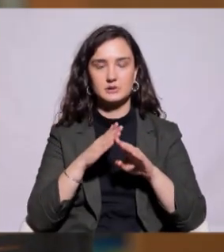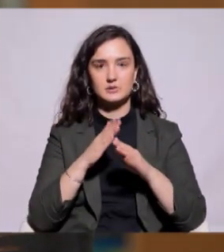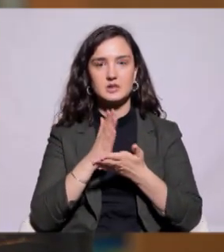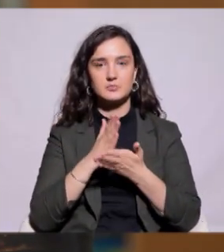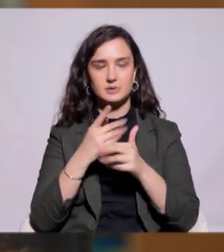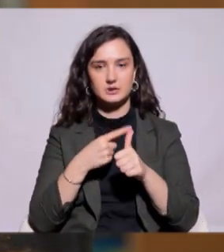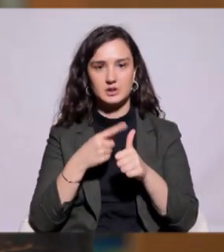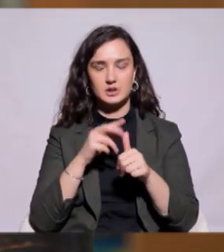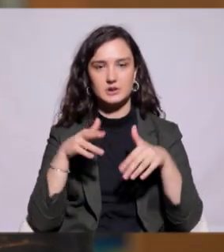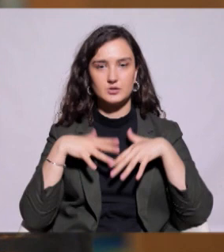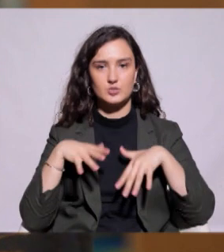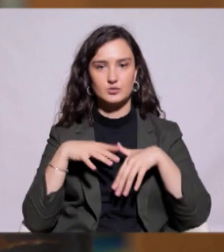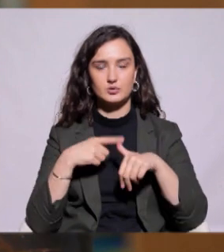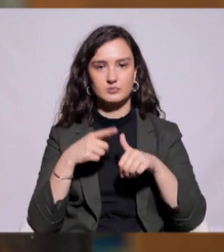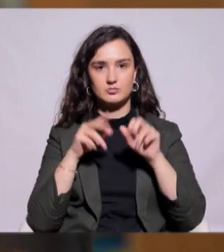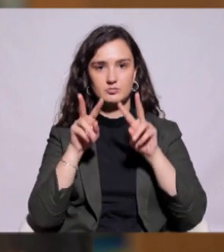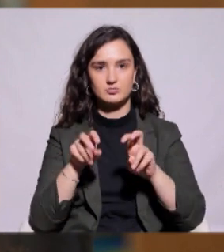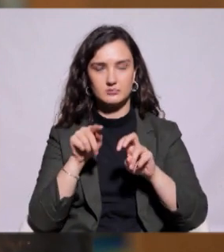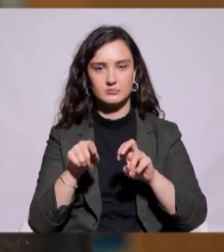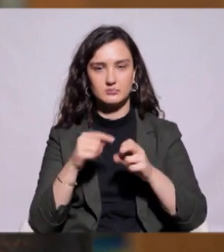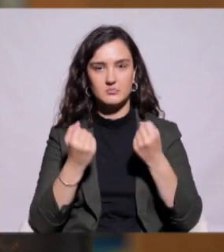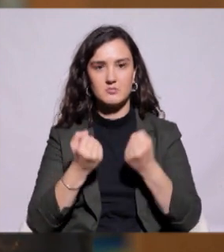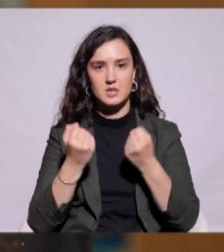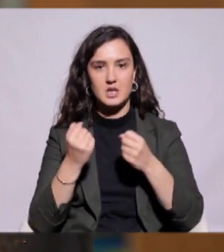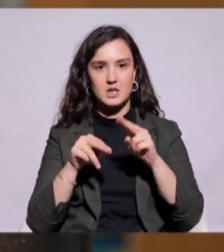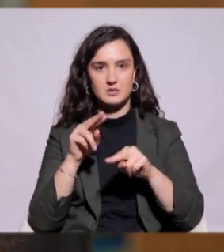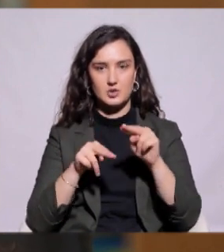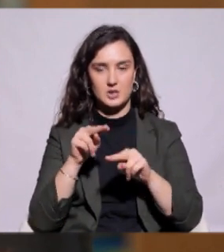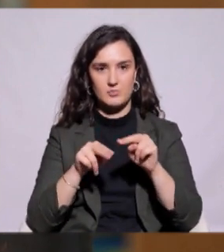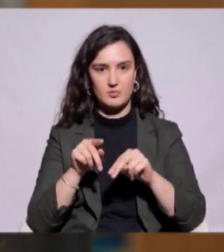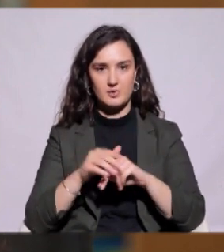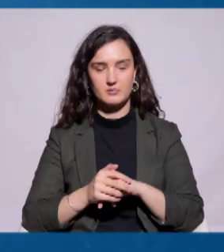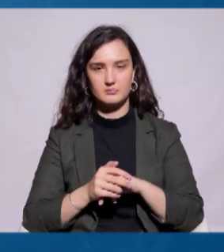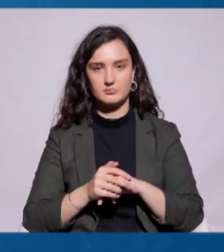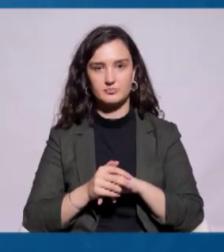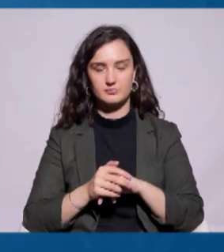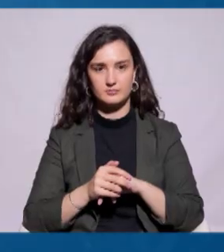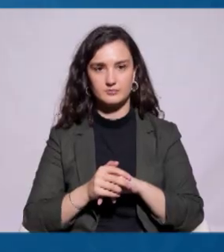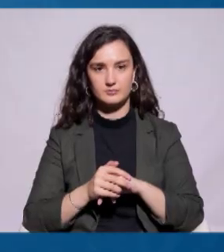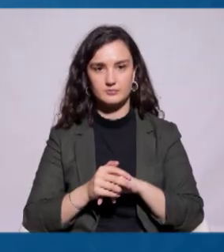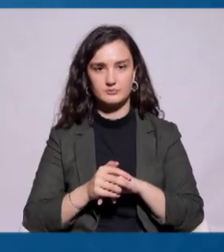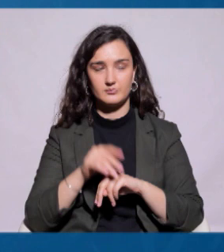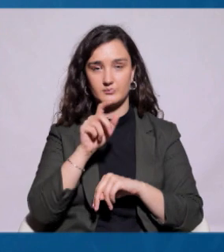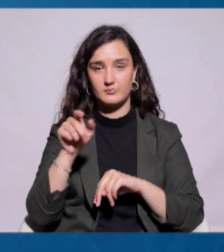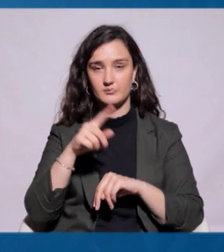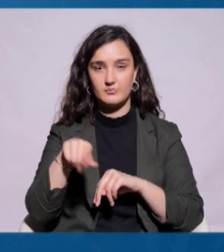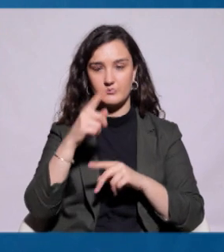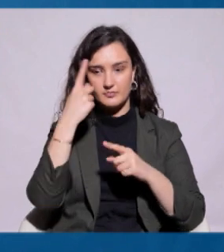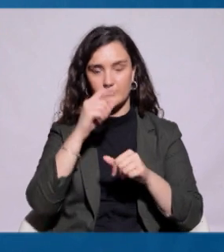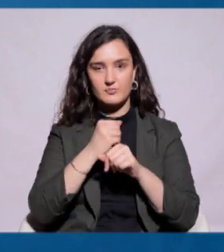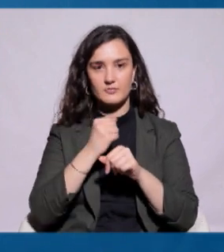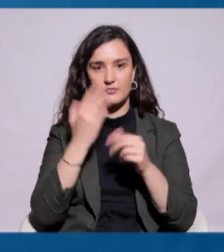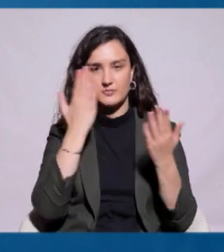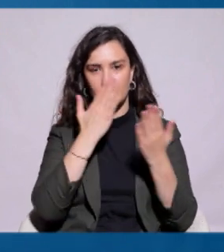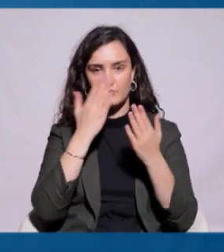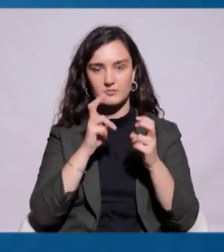as well, and in Georgian it means მანქანათმშენებლობა. Mechanical engineers are the people that design and